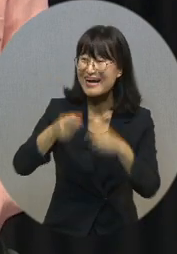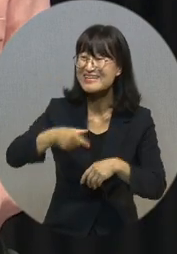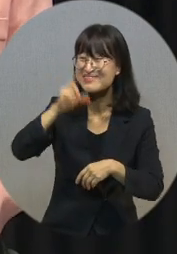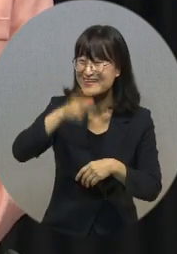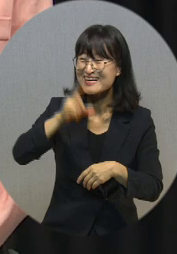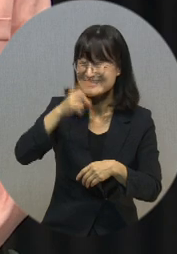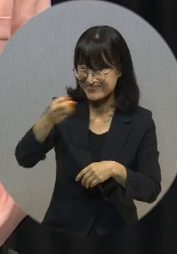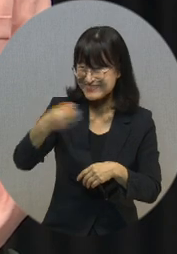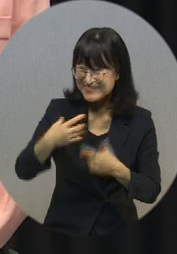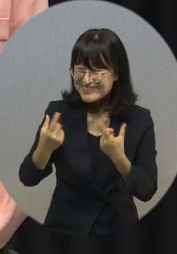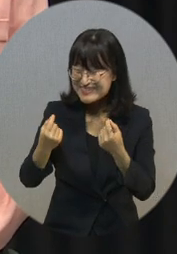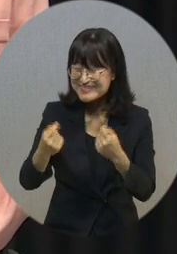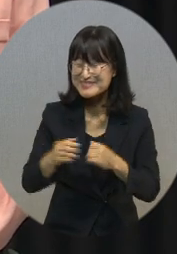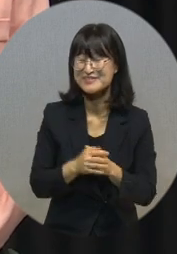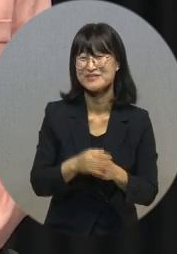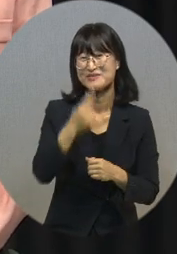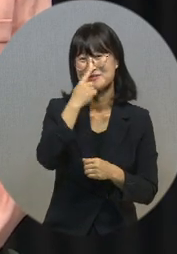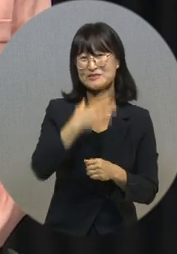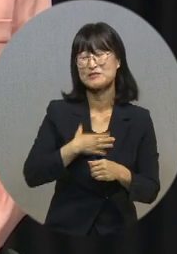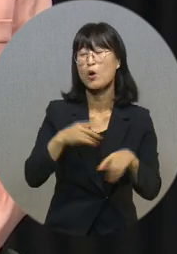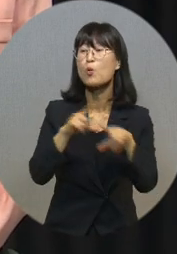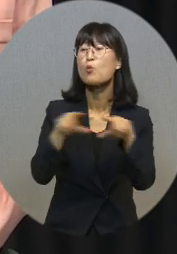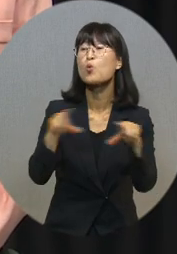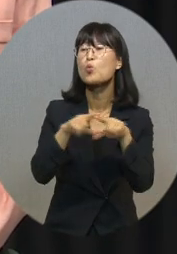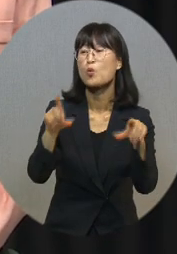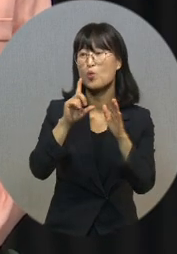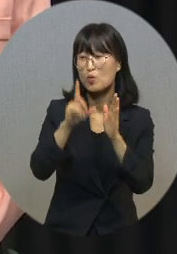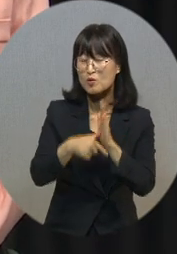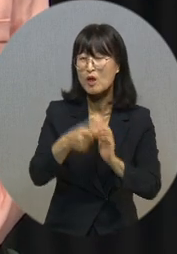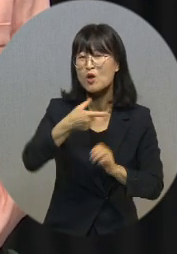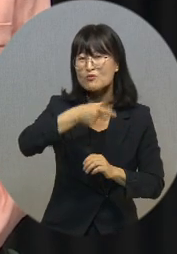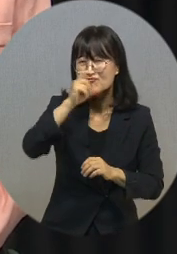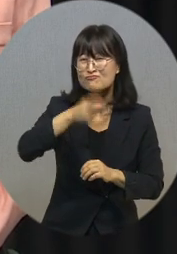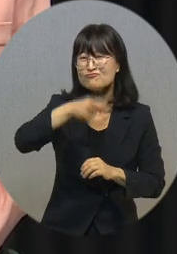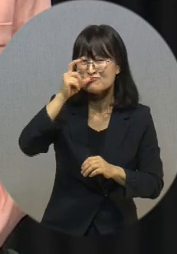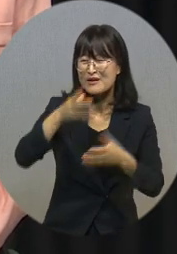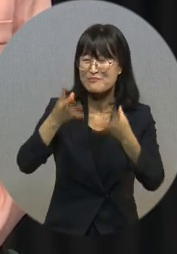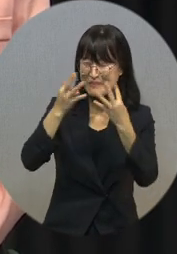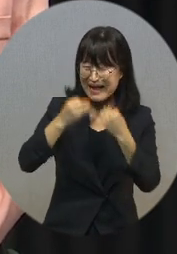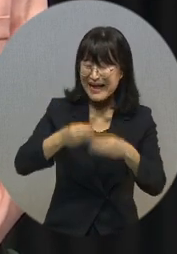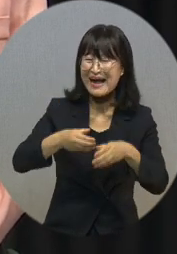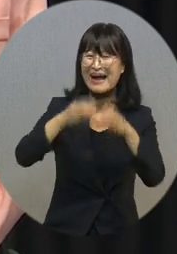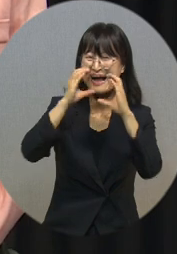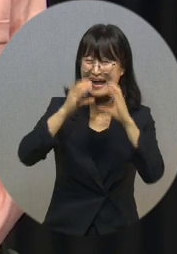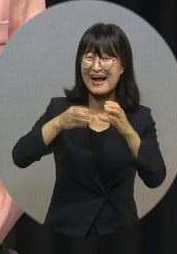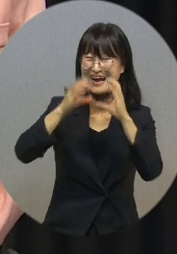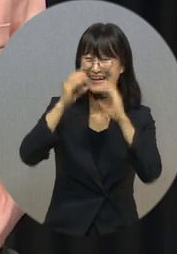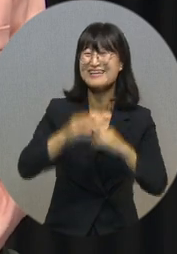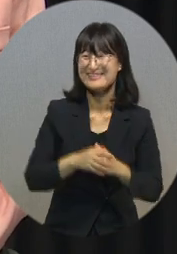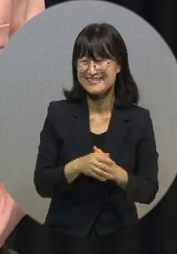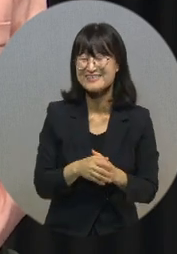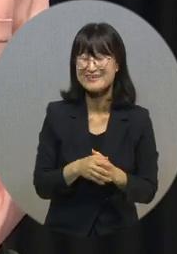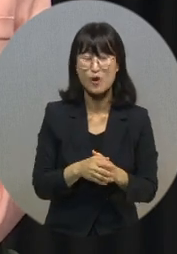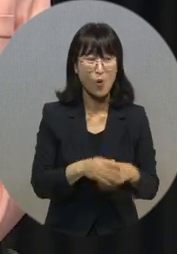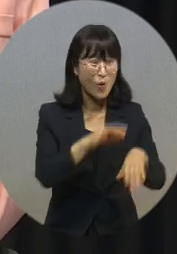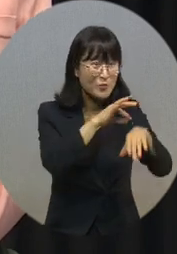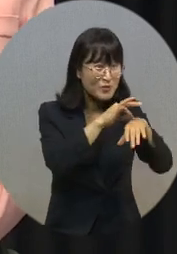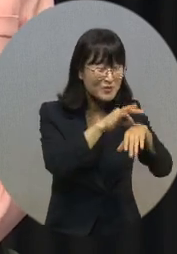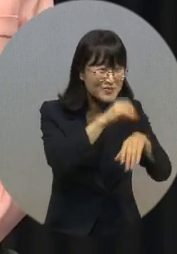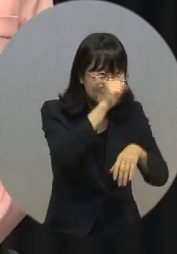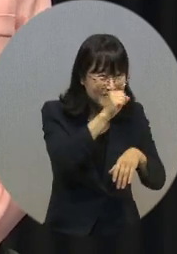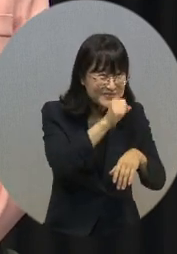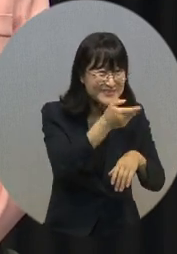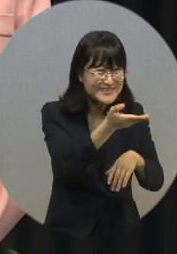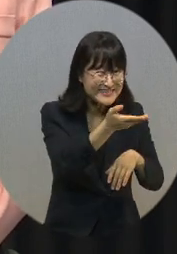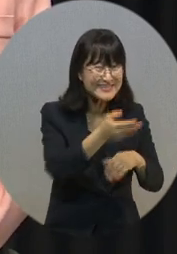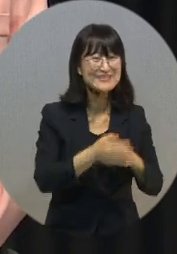말씀해 주셨는데 제가 평소에도 좀 물을 많이 마시고 있는데요. 그래서 피부 좋으신 거예요? 아니고 그런